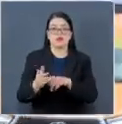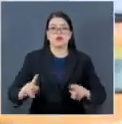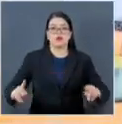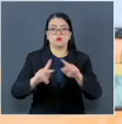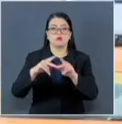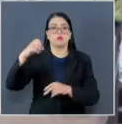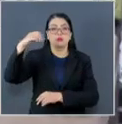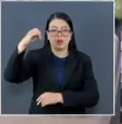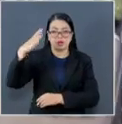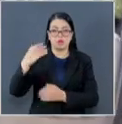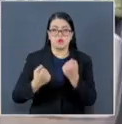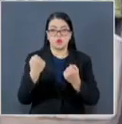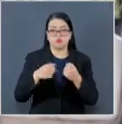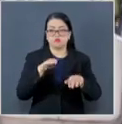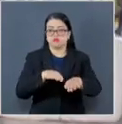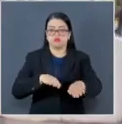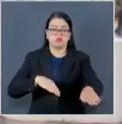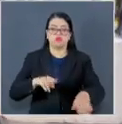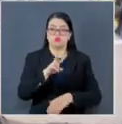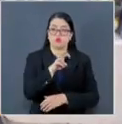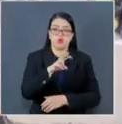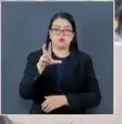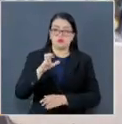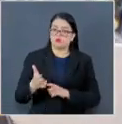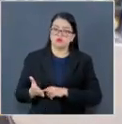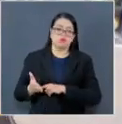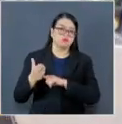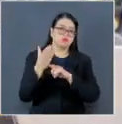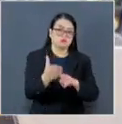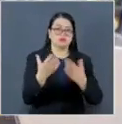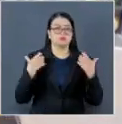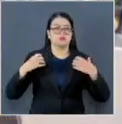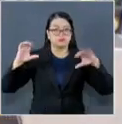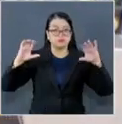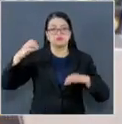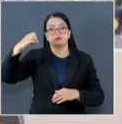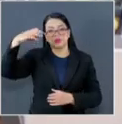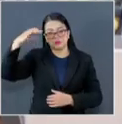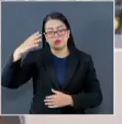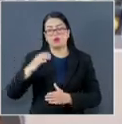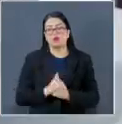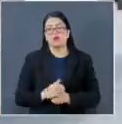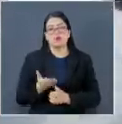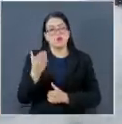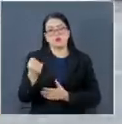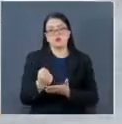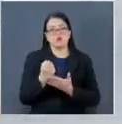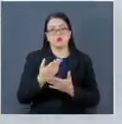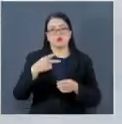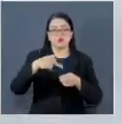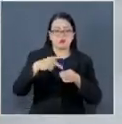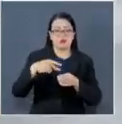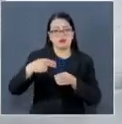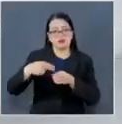ไปพร้อมขบวนรถ 200-300 คันเลยไปยื่นเรื่องถึงรัฐมนตรีพลังงานนะคะคุณพีรพันธ์สาลีรัฐวิภาคเนี่ย